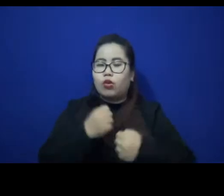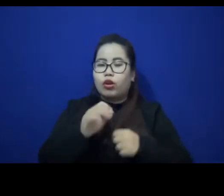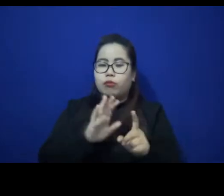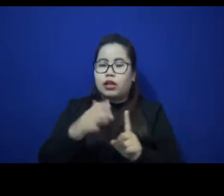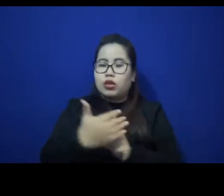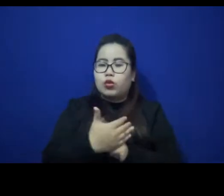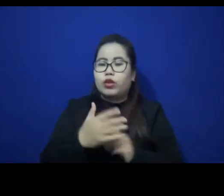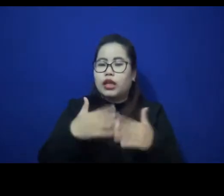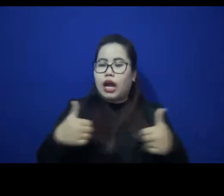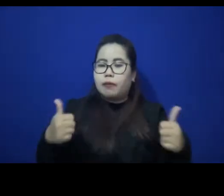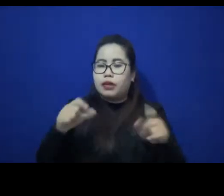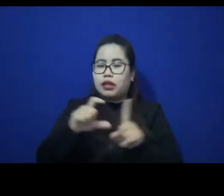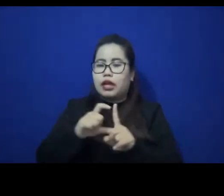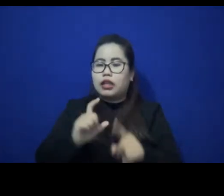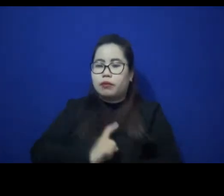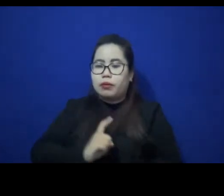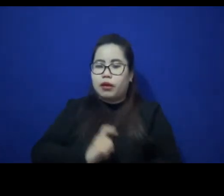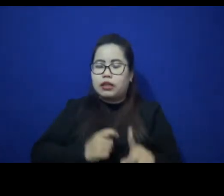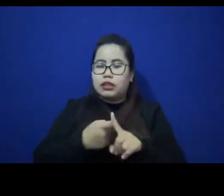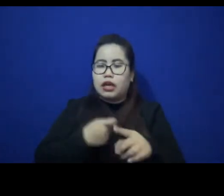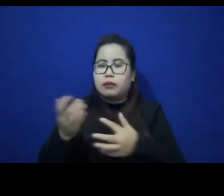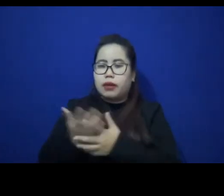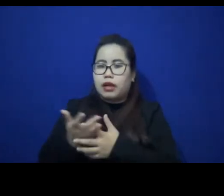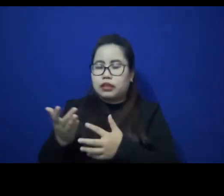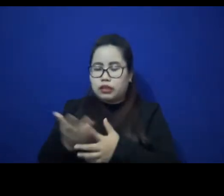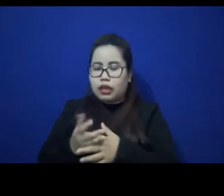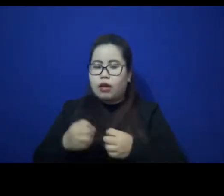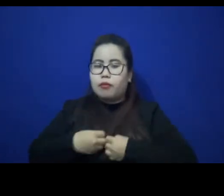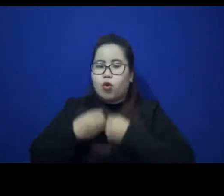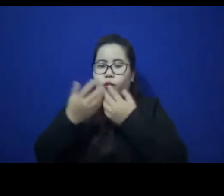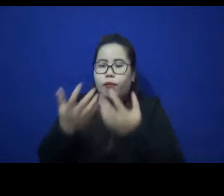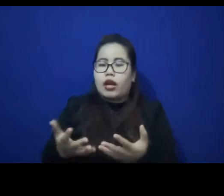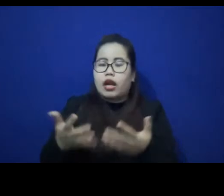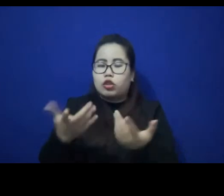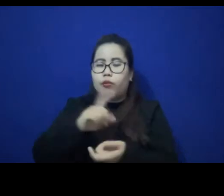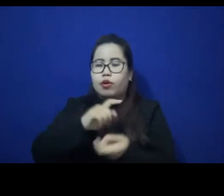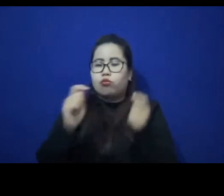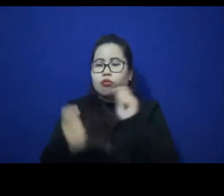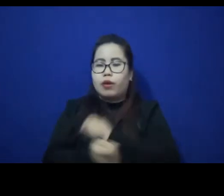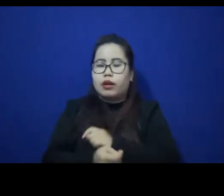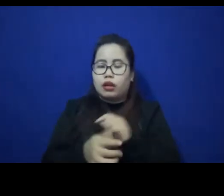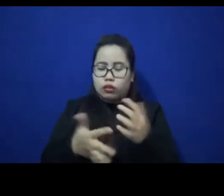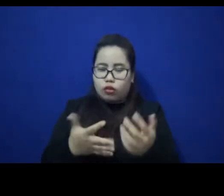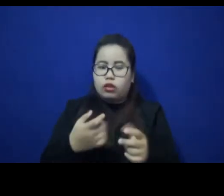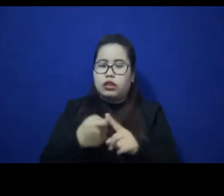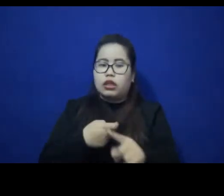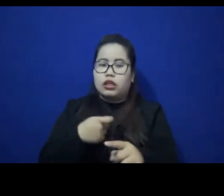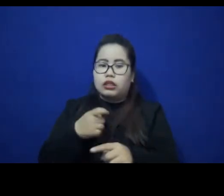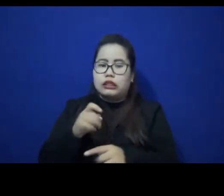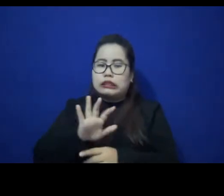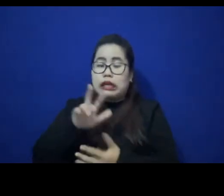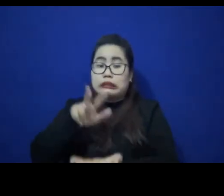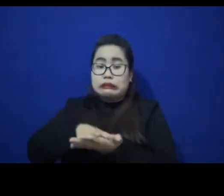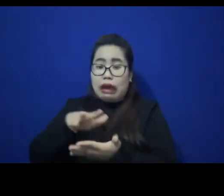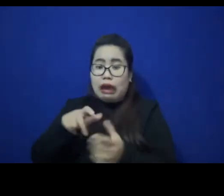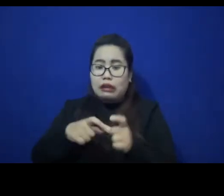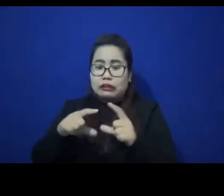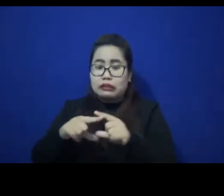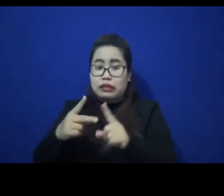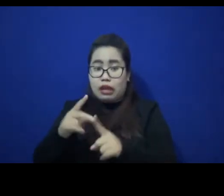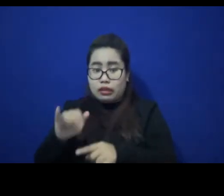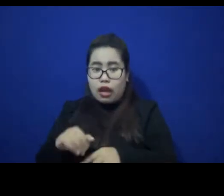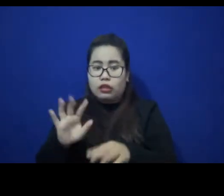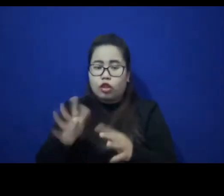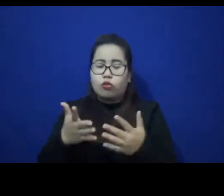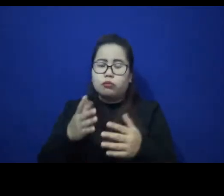keamanan data pribadi dari pengaksesan pengungkapan dan pengubahan serta secara tidak sah ya serta penyalahgunaan